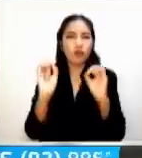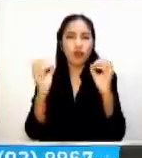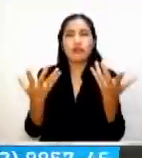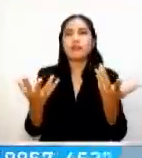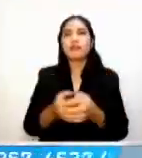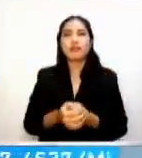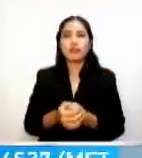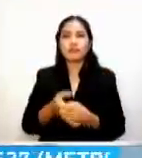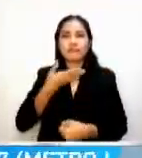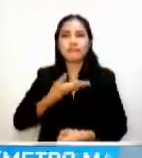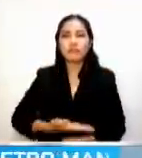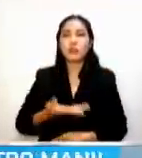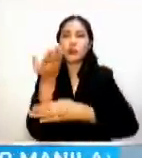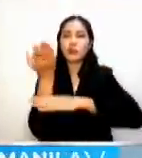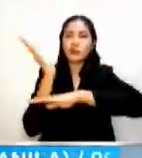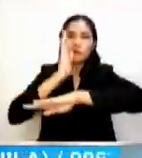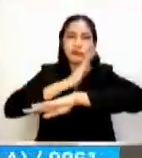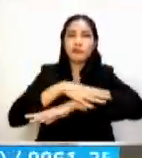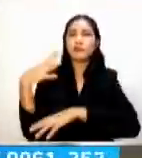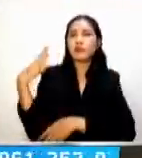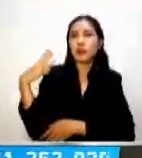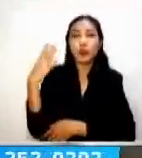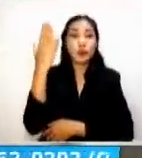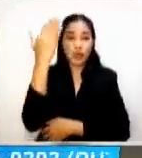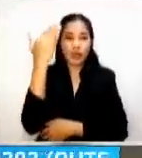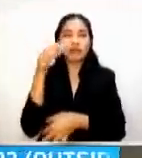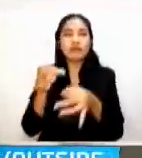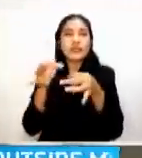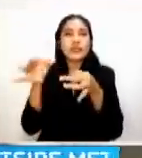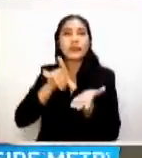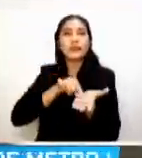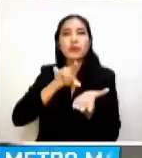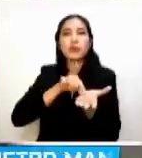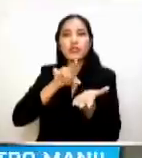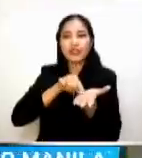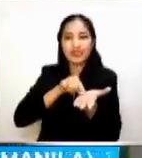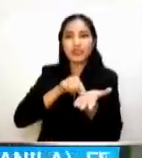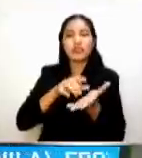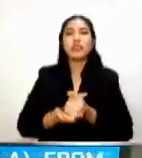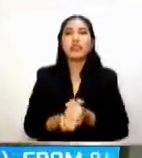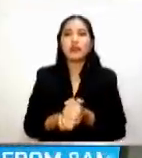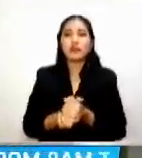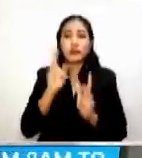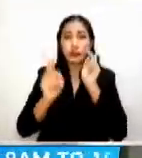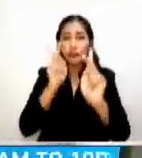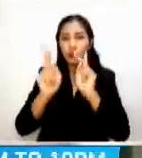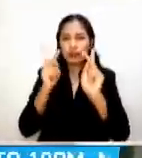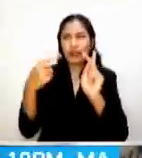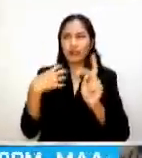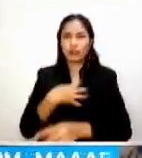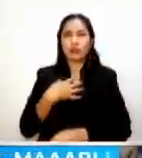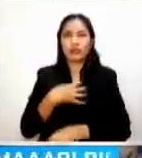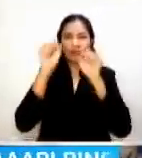ng cash aid dahil na-delay ang printing ng payroll. Kinakwestiyon naman ng mga residente ang sistema ng barangay imbes kasi na maglabas ng listahan